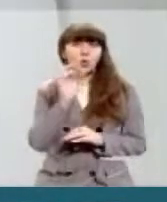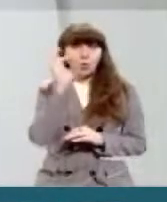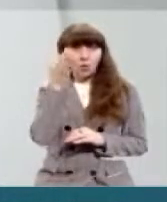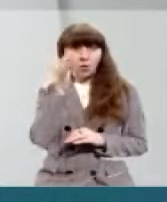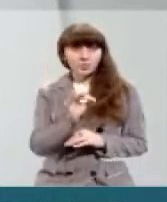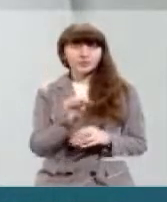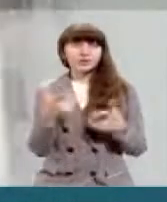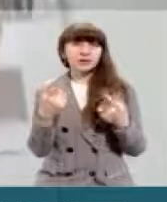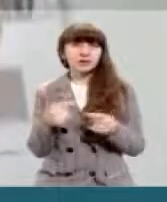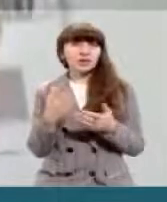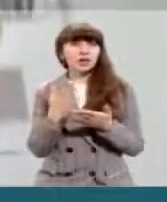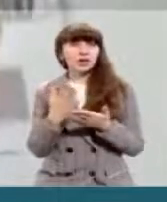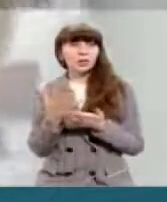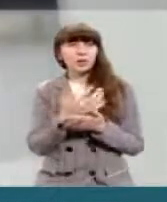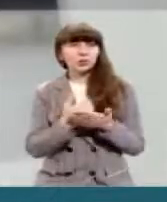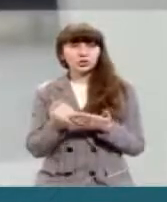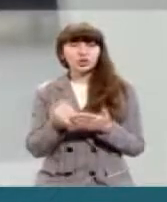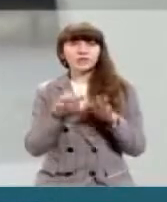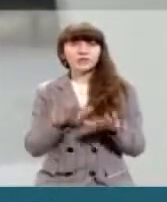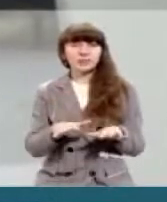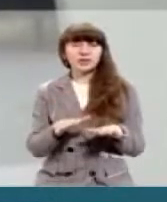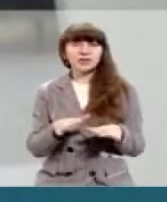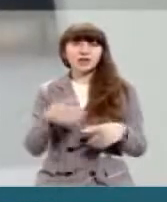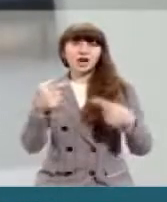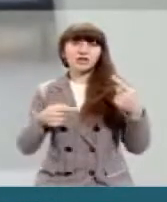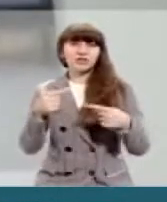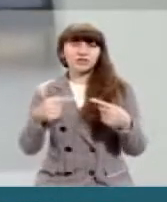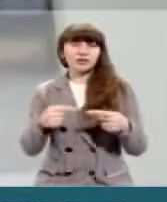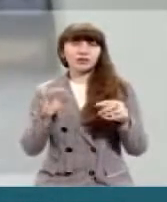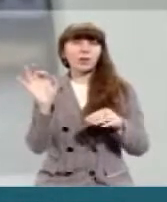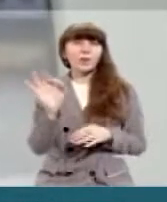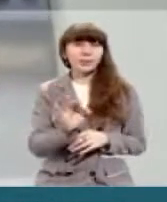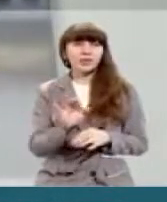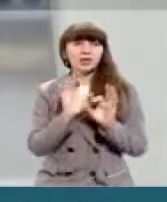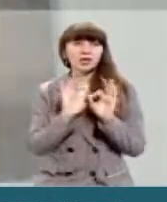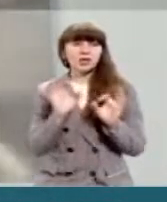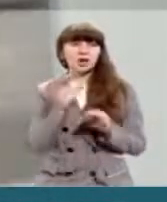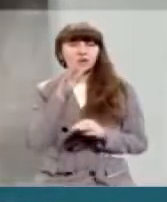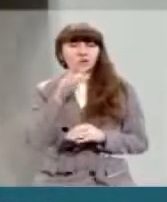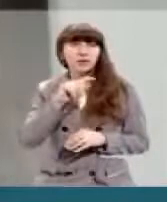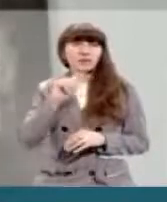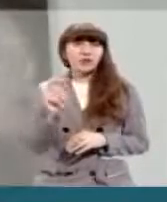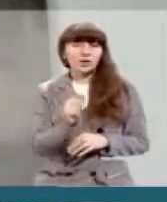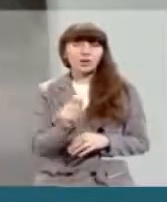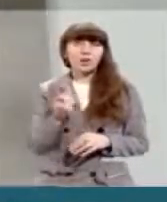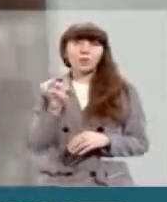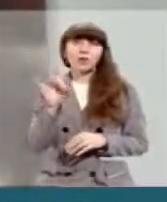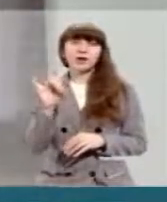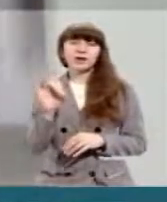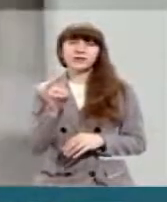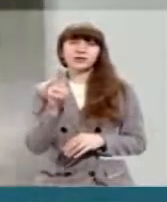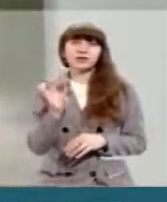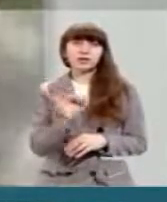мен 2021 жылғы ақпан аралығында ТМД-ның оңтүстік шебін қорғауға Қазақстаннан 10 мыңнан артық жауынгер қатысты.